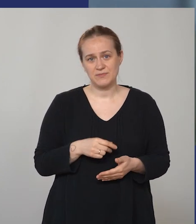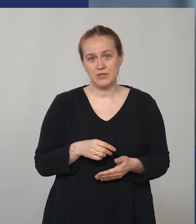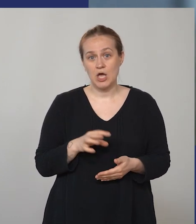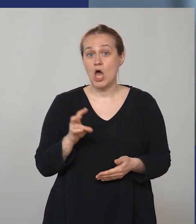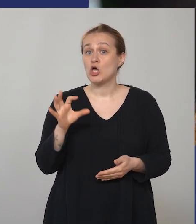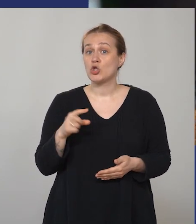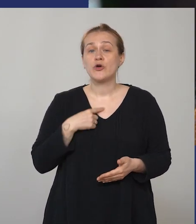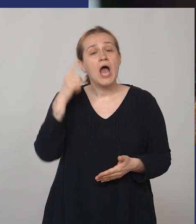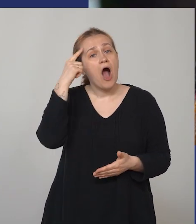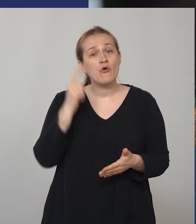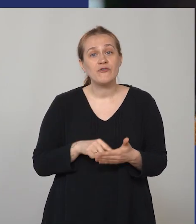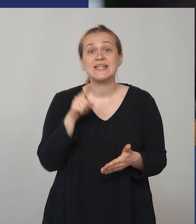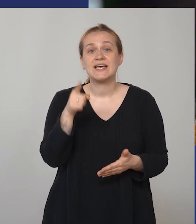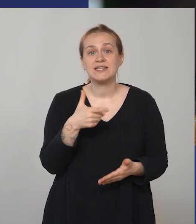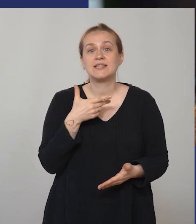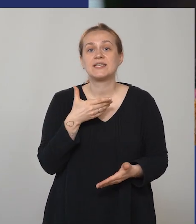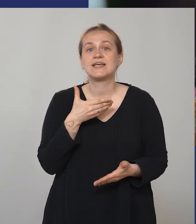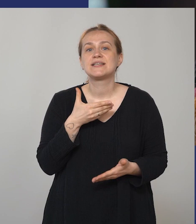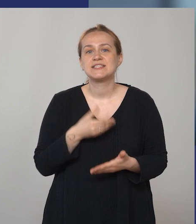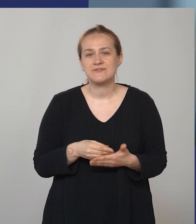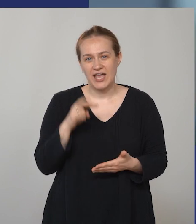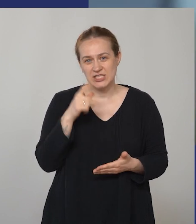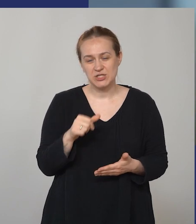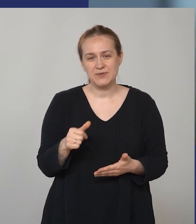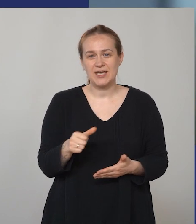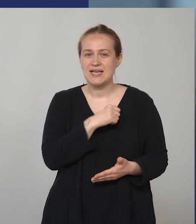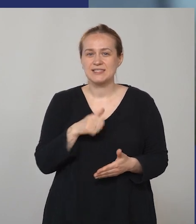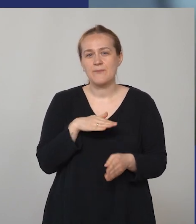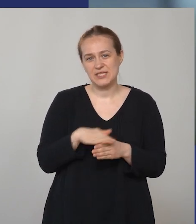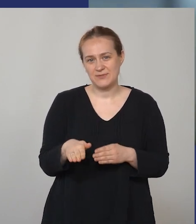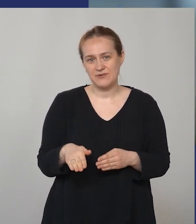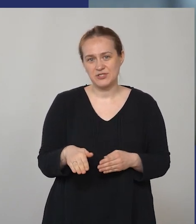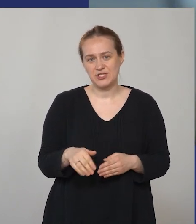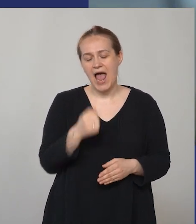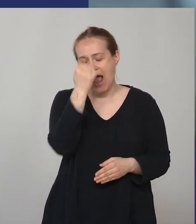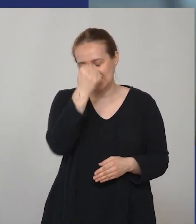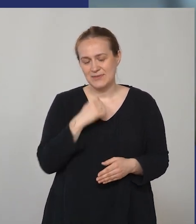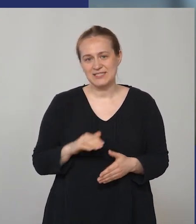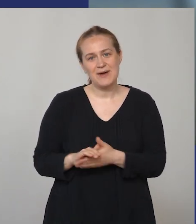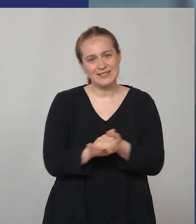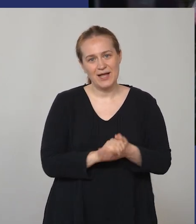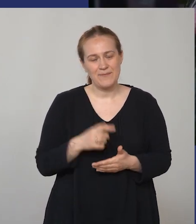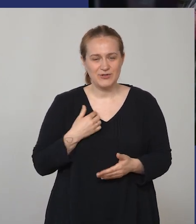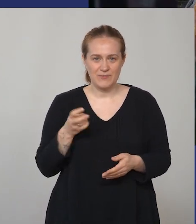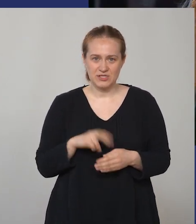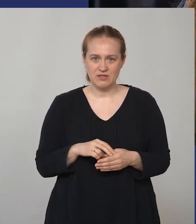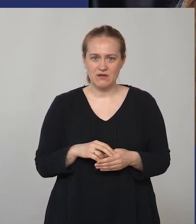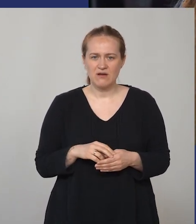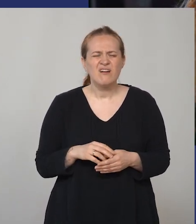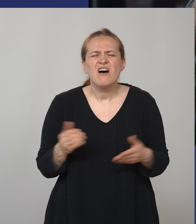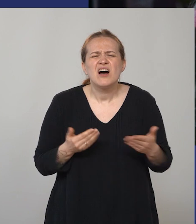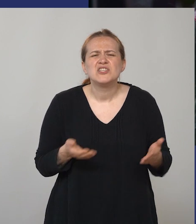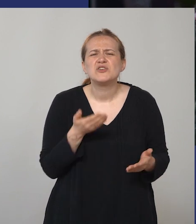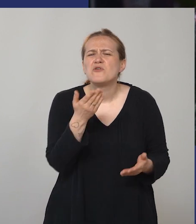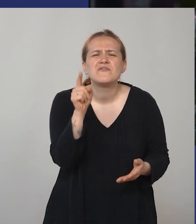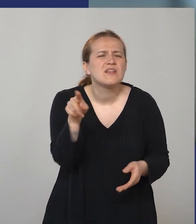Но я уверена, ты со своими сама справишься. Спасибо за компанию, я пришла. Так чему вы там учите на